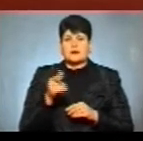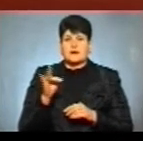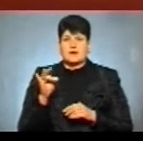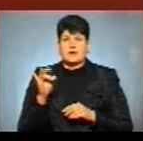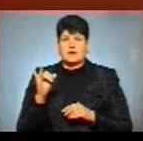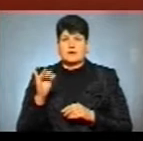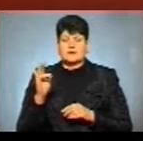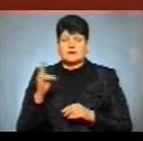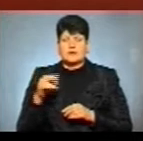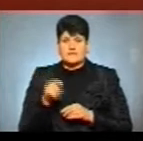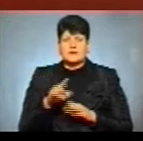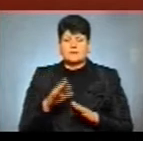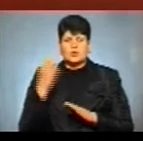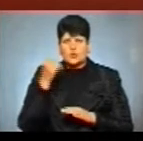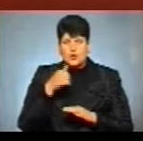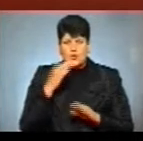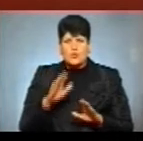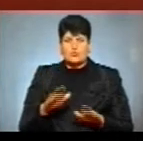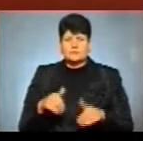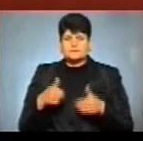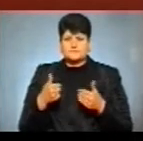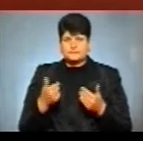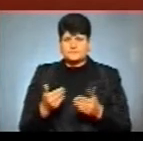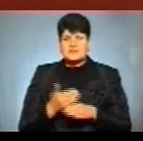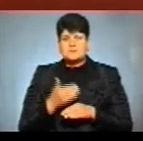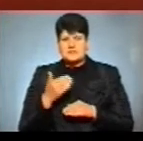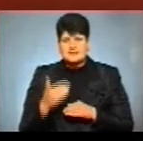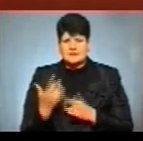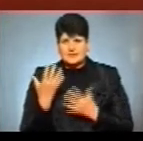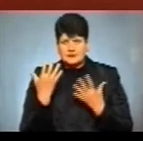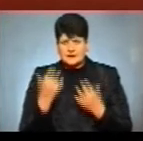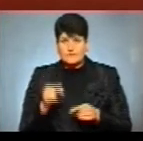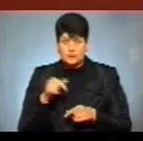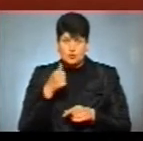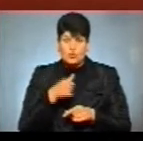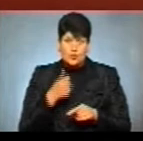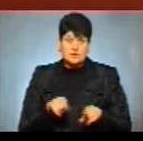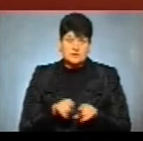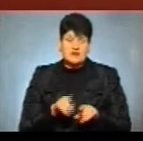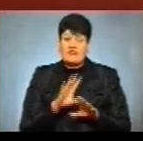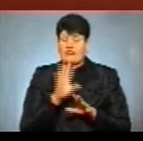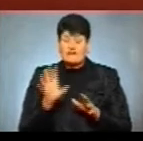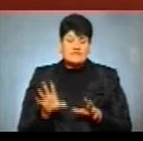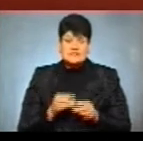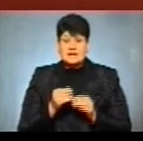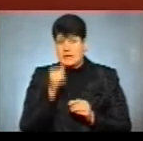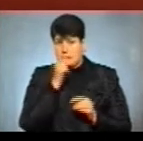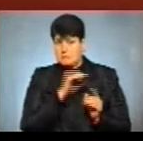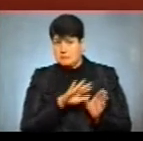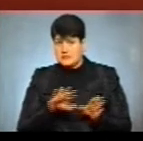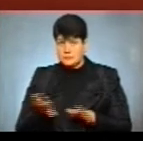що минулого року він запізнився з подачею декларації, подав на кілька днів пізніше. Цього року взагалі декларації вже майже